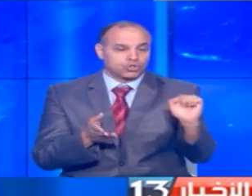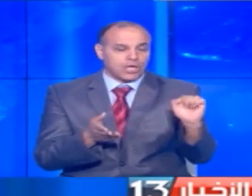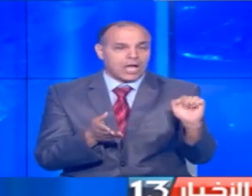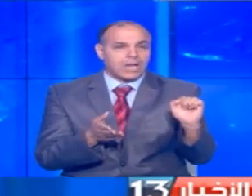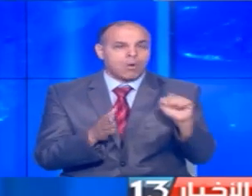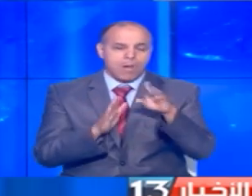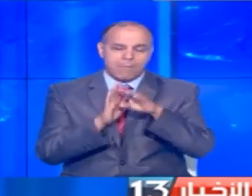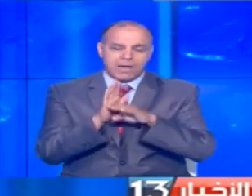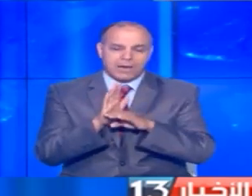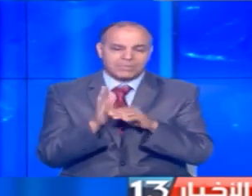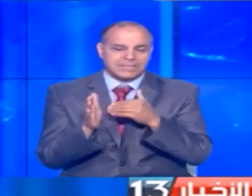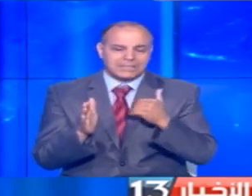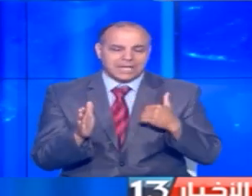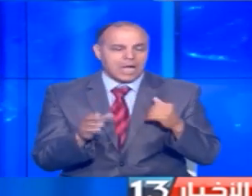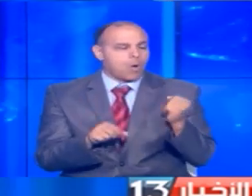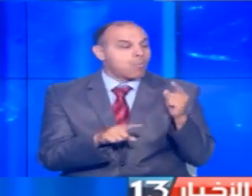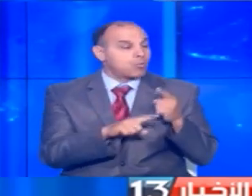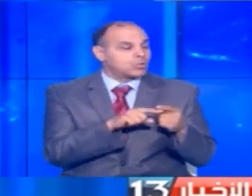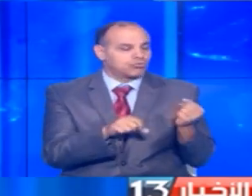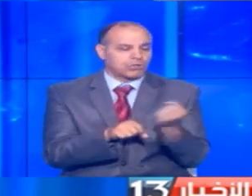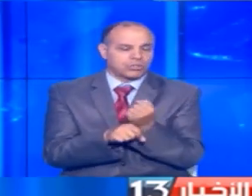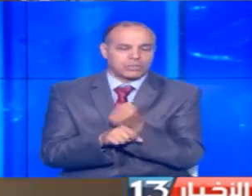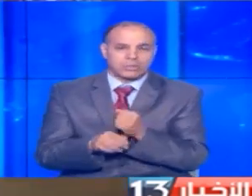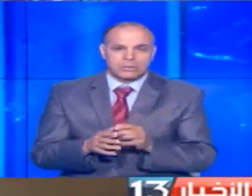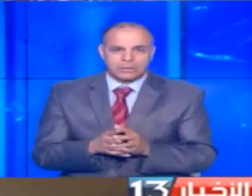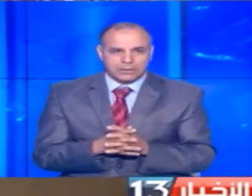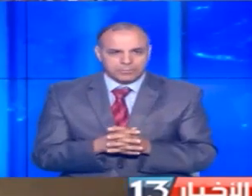والخارطة الصحية والتشغيل.